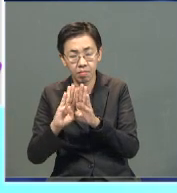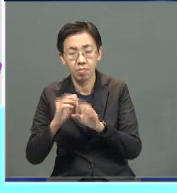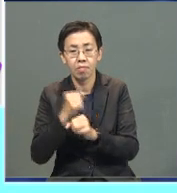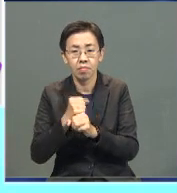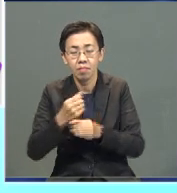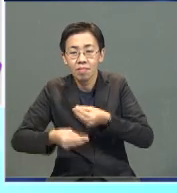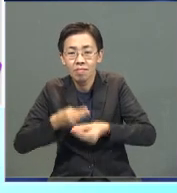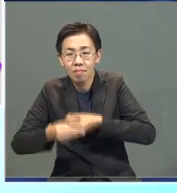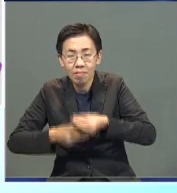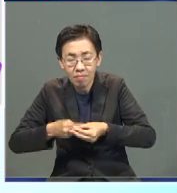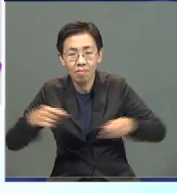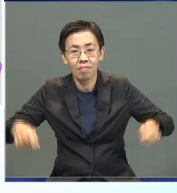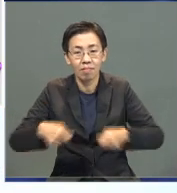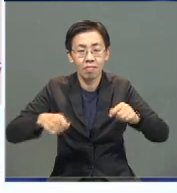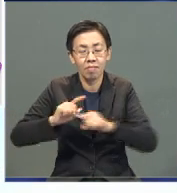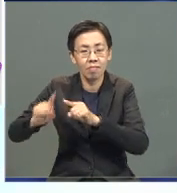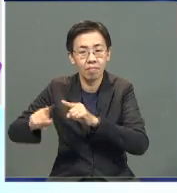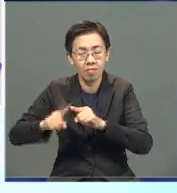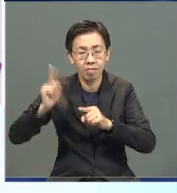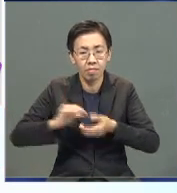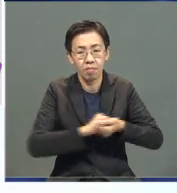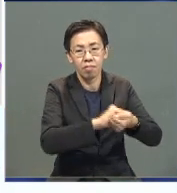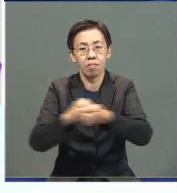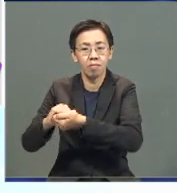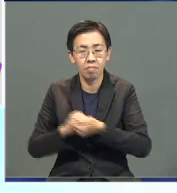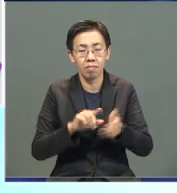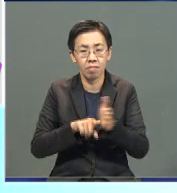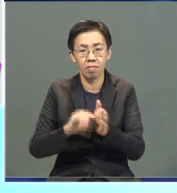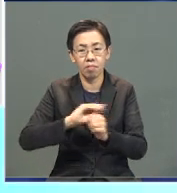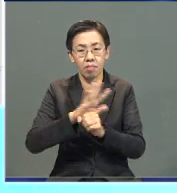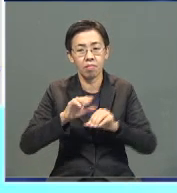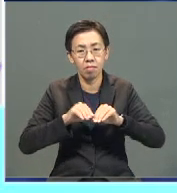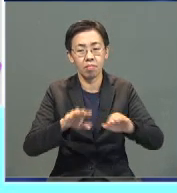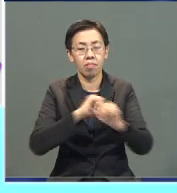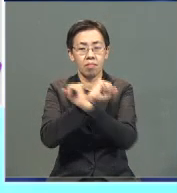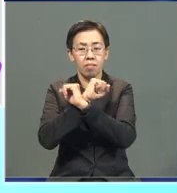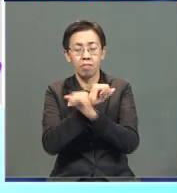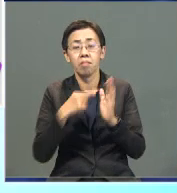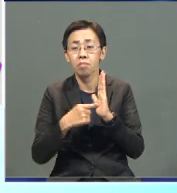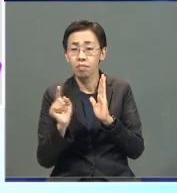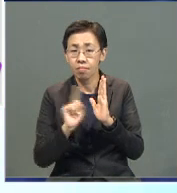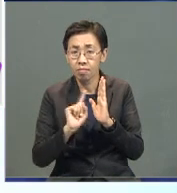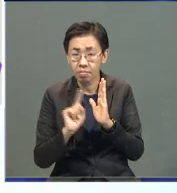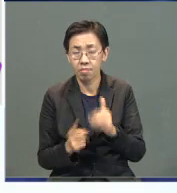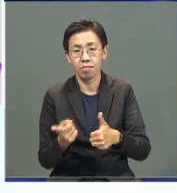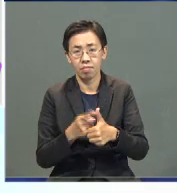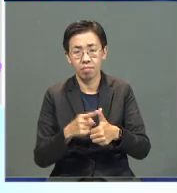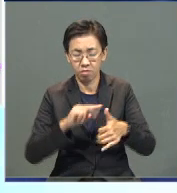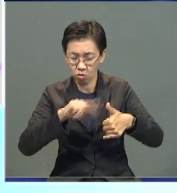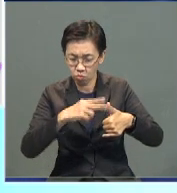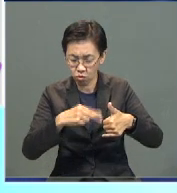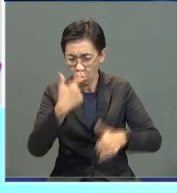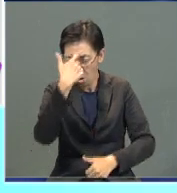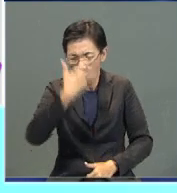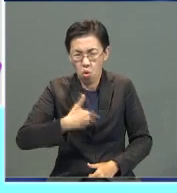และก็แม่ค้าในโรงเรียนด้วยนะครับในการป้องกันการแพร่ระบาดของโรคโควิด-19เช่นต้องมีมาตรการคัดกรองวัดไข้ก่อนเข้